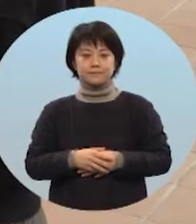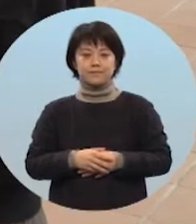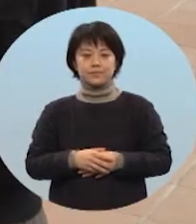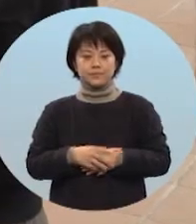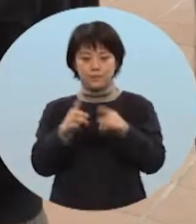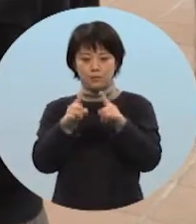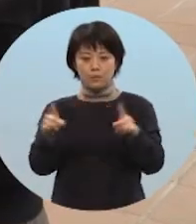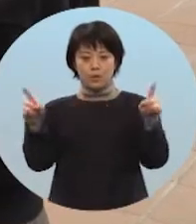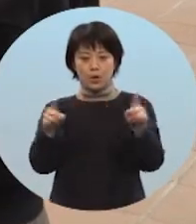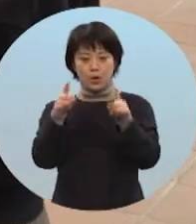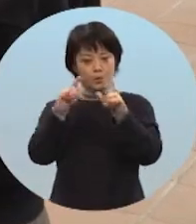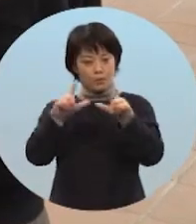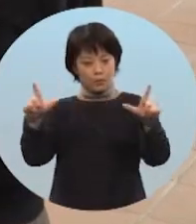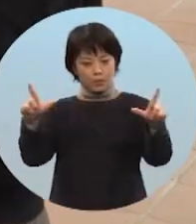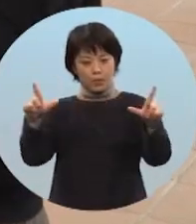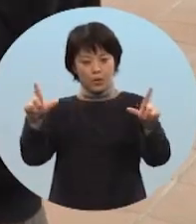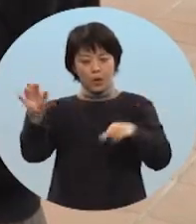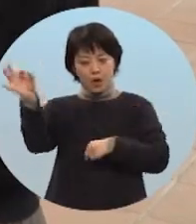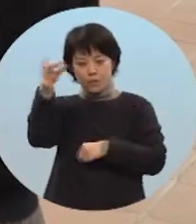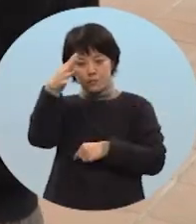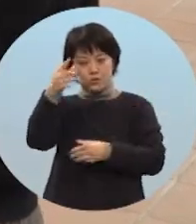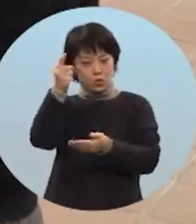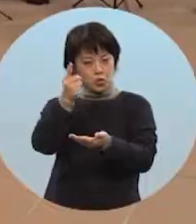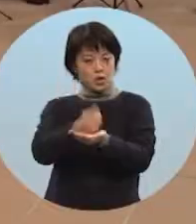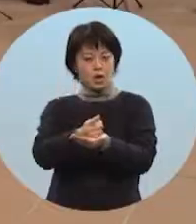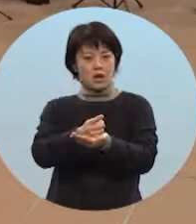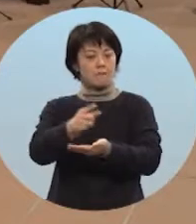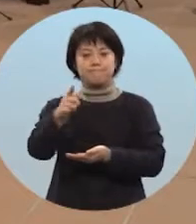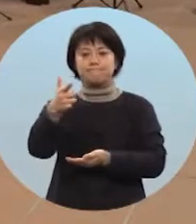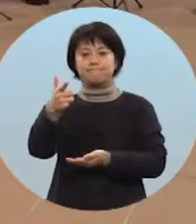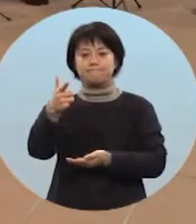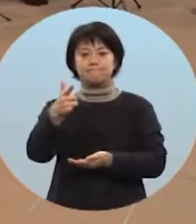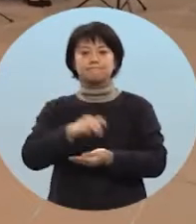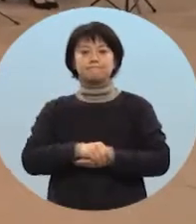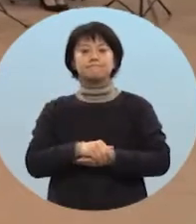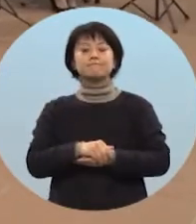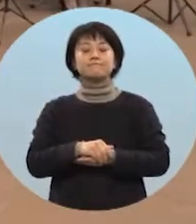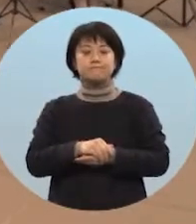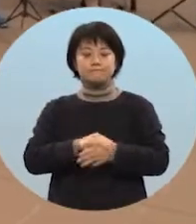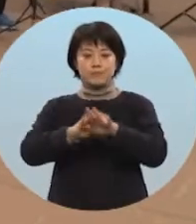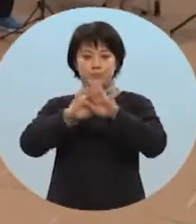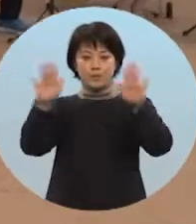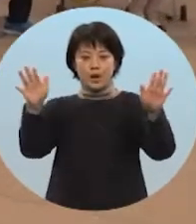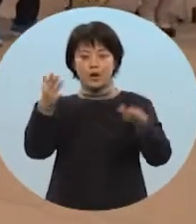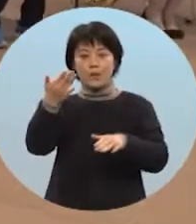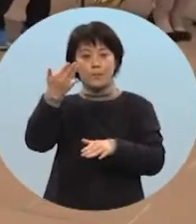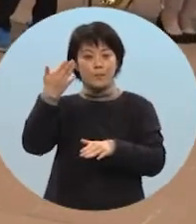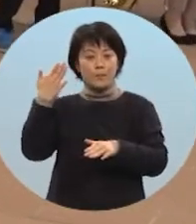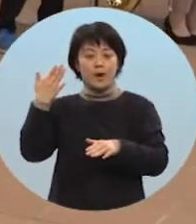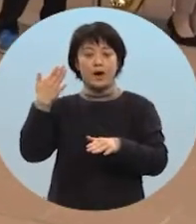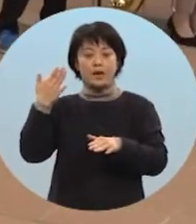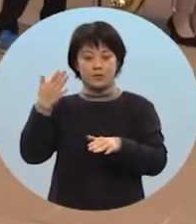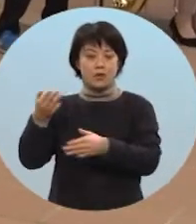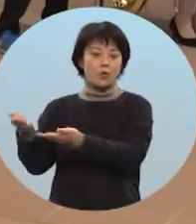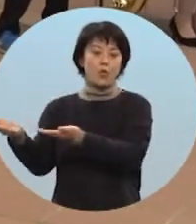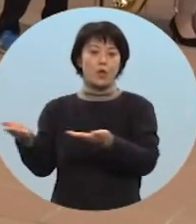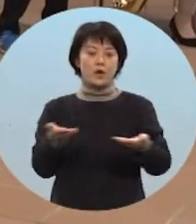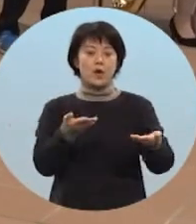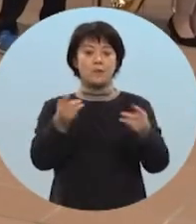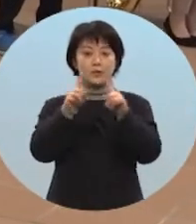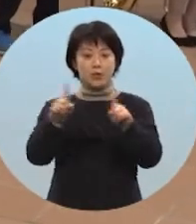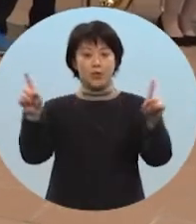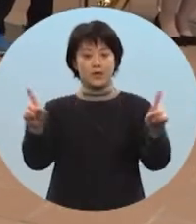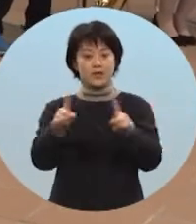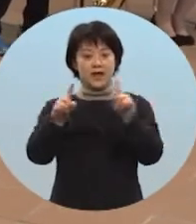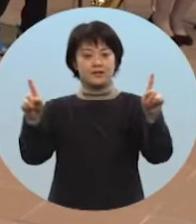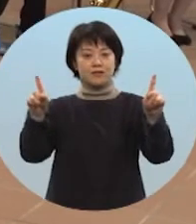コンサートを行うのはプロだけではありません。開演前にはウェルカムコンサートが開かれ、ジュニアサ